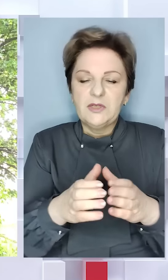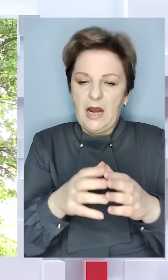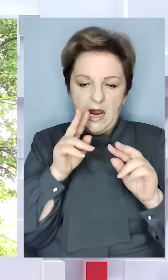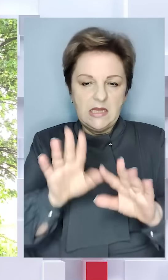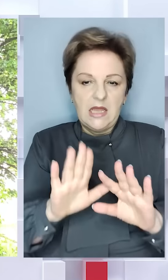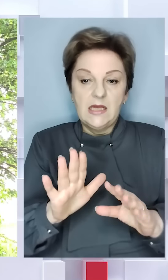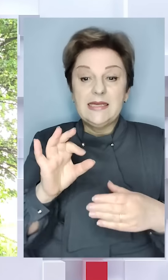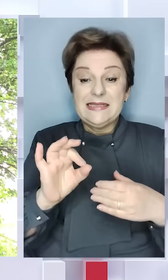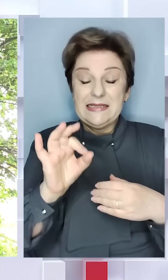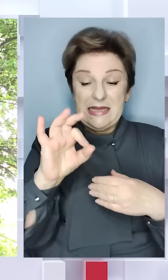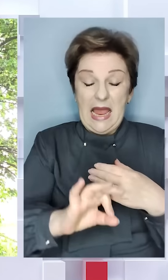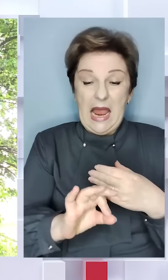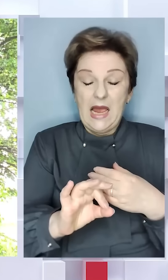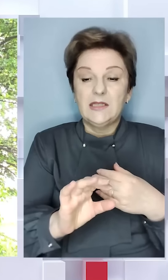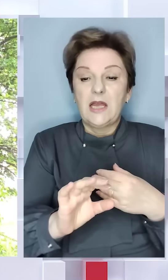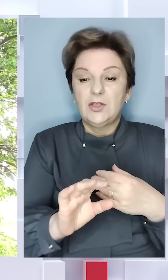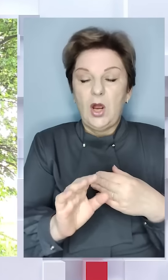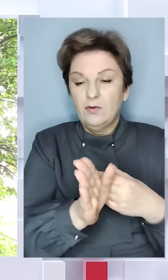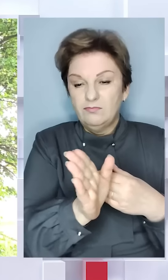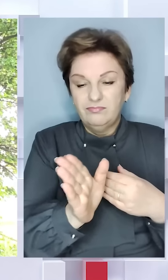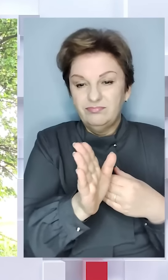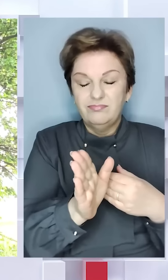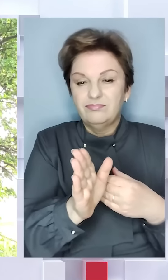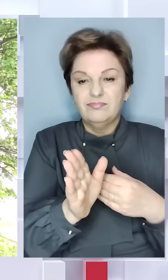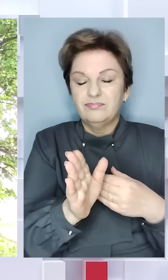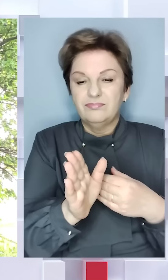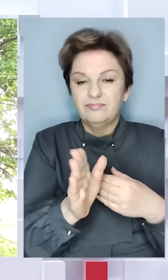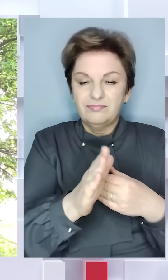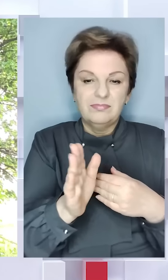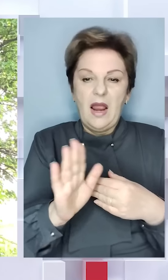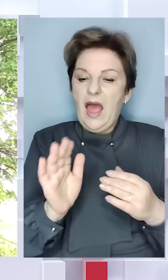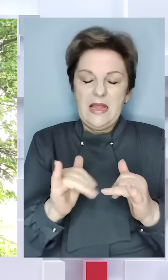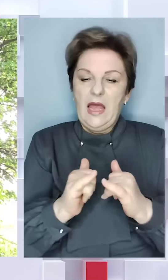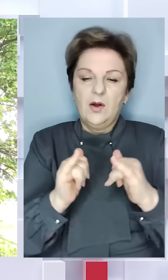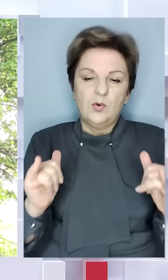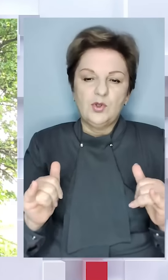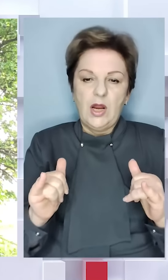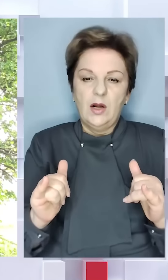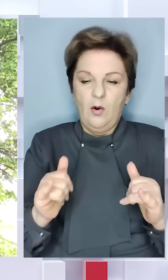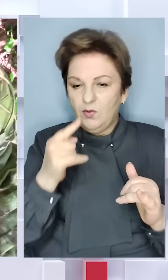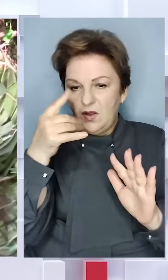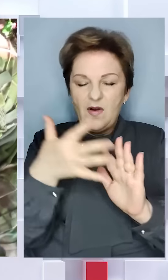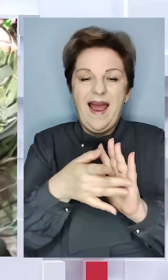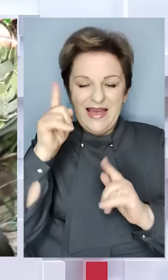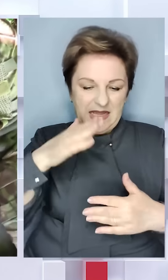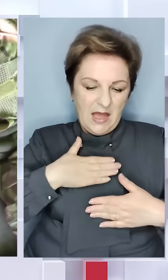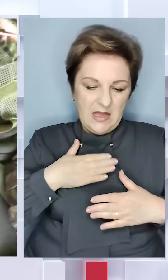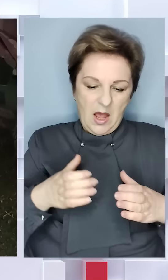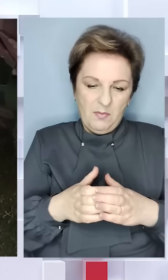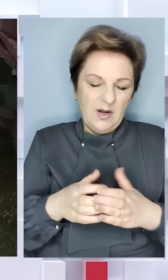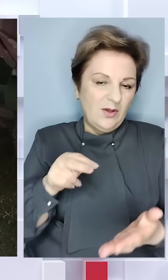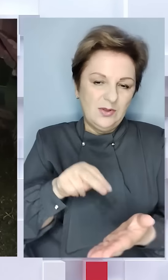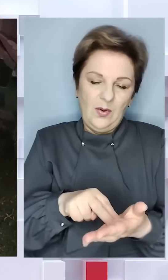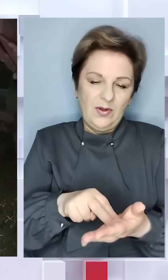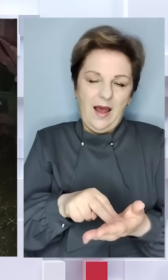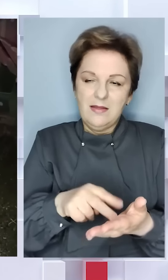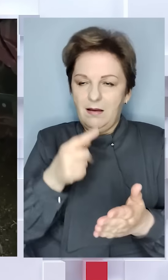спостерігають. Західніше стрілечої зараз не намагаються розширяти зону вторгнення. Я не знаю, що тут 92-ра. Казаки